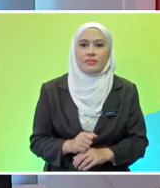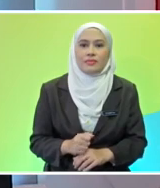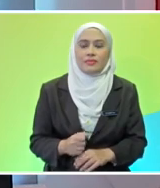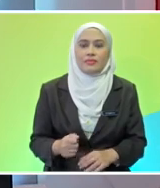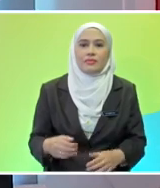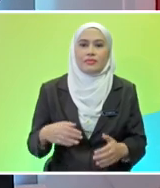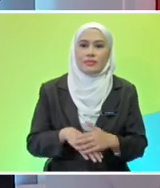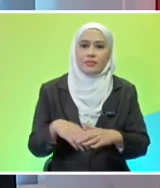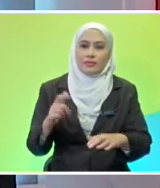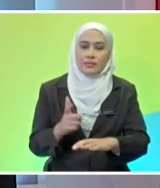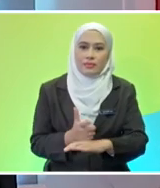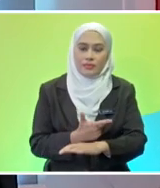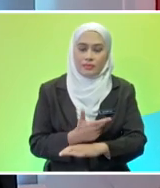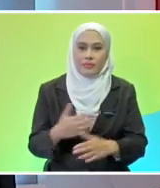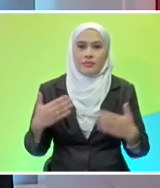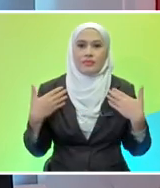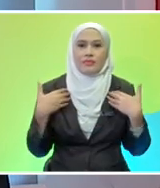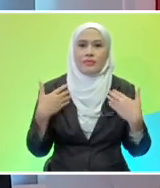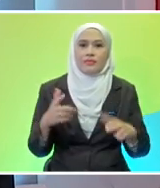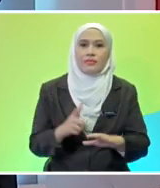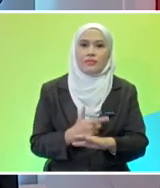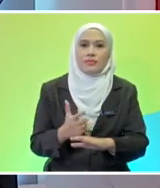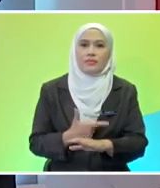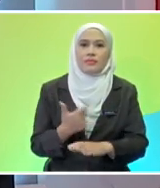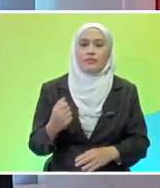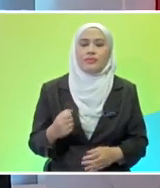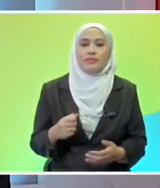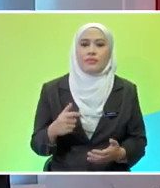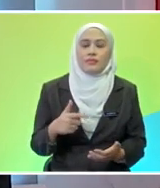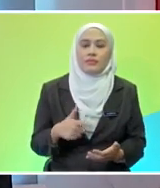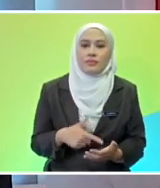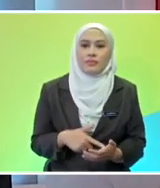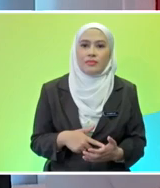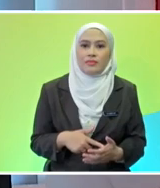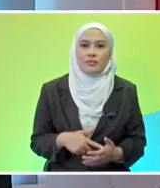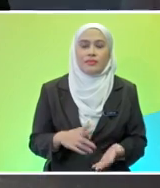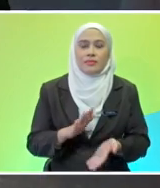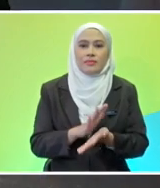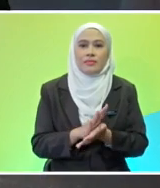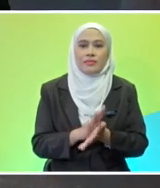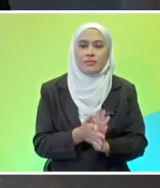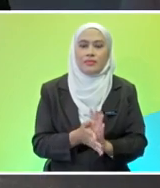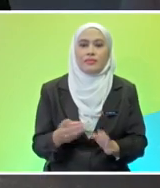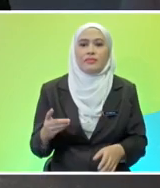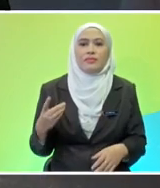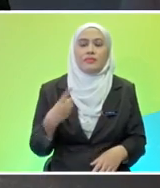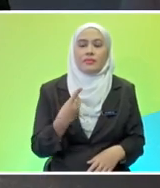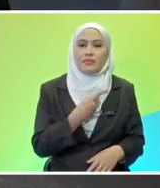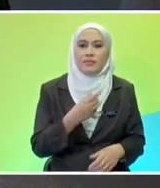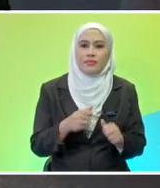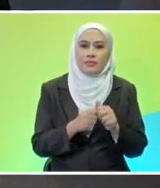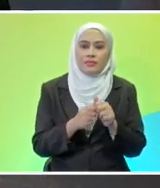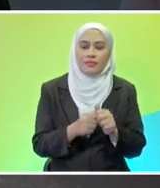orang sebutan-sebutan tu kan? Betul. Contohnya kalau dia kata awan. Jadi kita nak buat Macam mana bentuk awan? Adakah macam ni